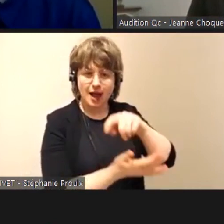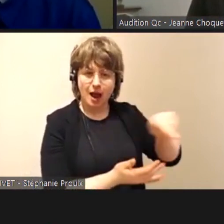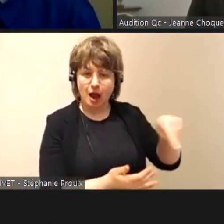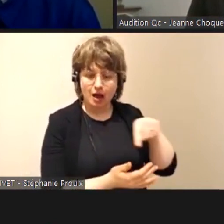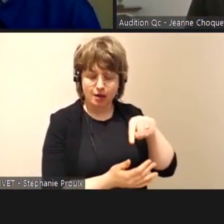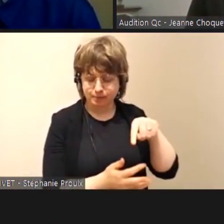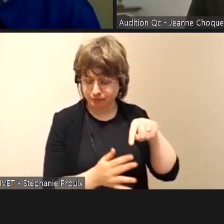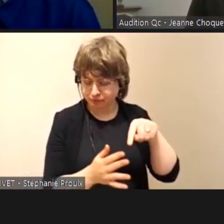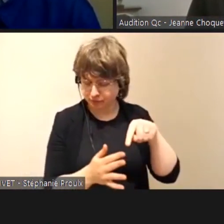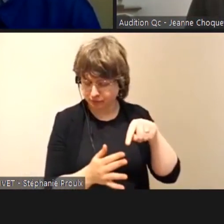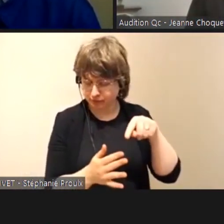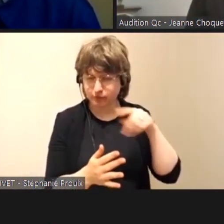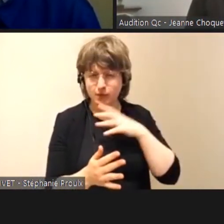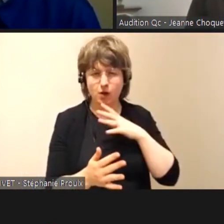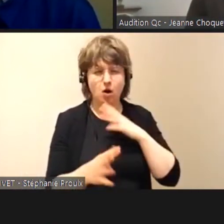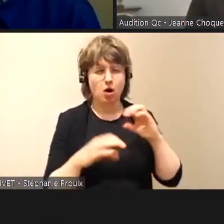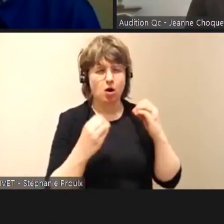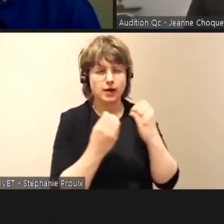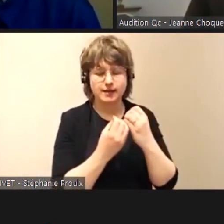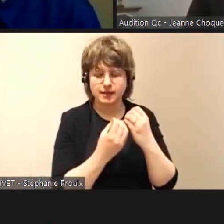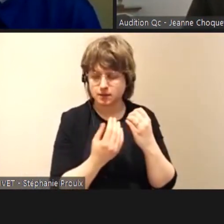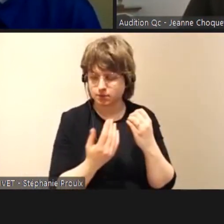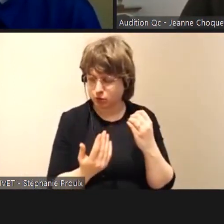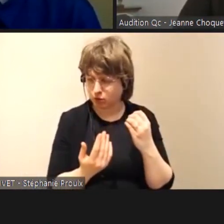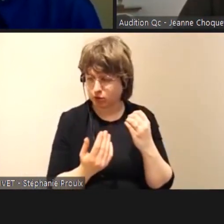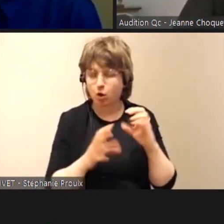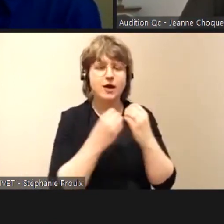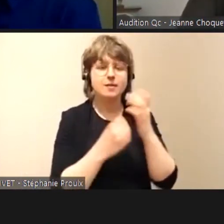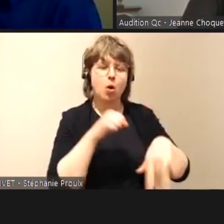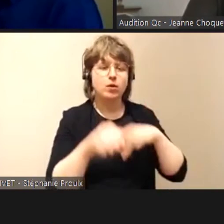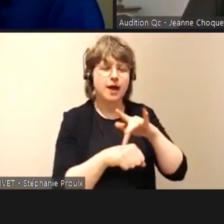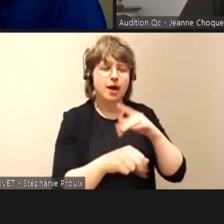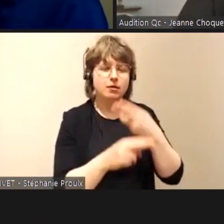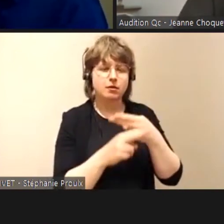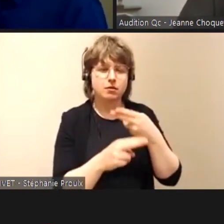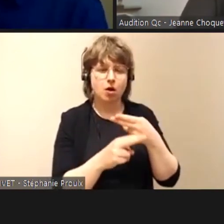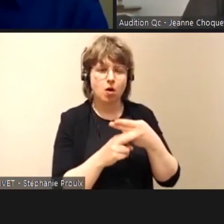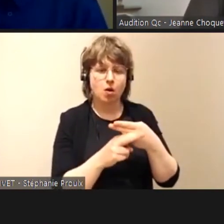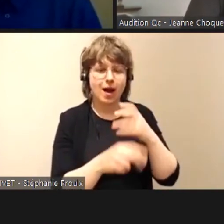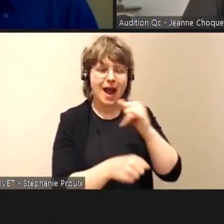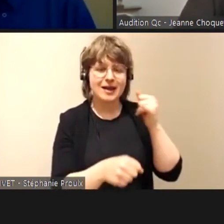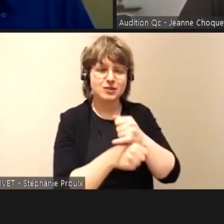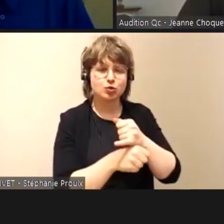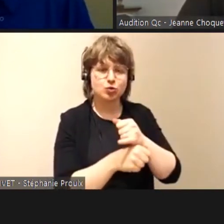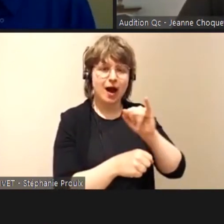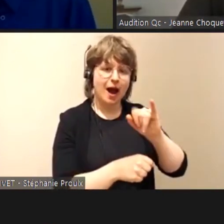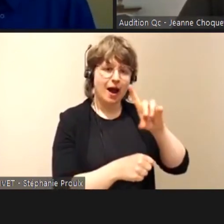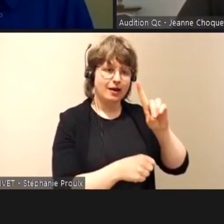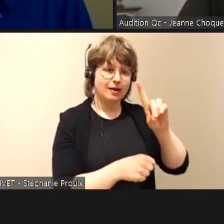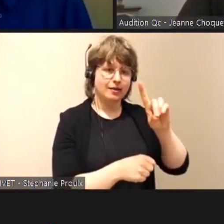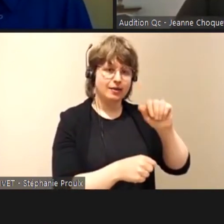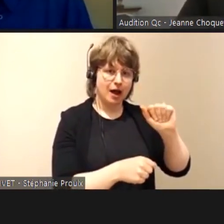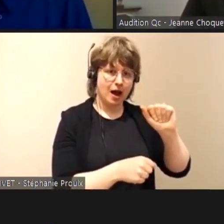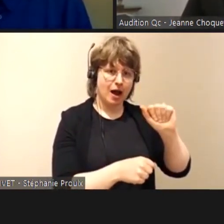un organisme au niveau mondial qui s'appelle l'Institut AIDA ou